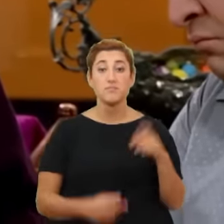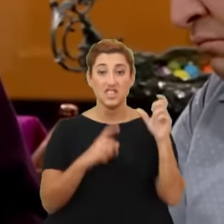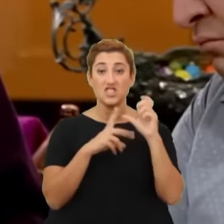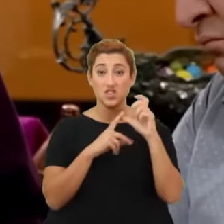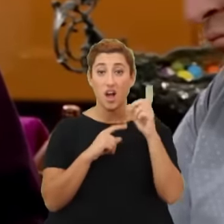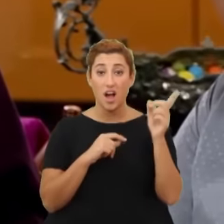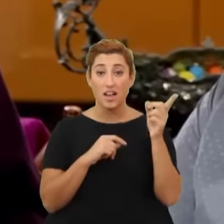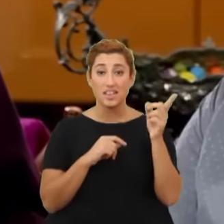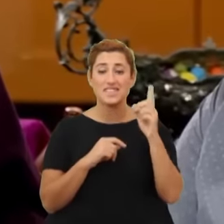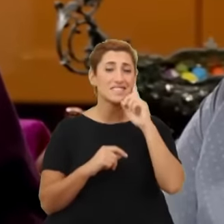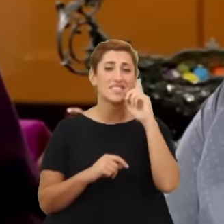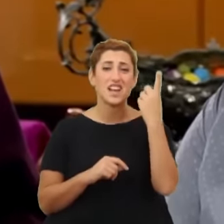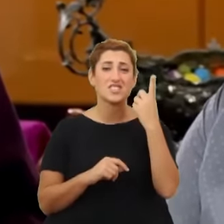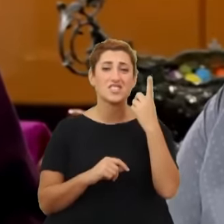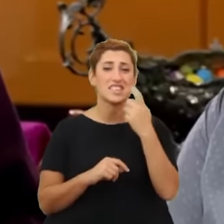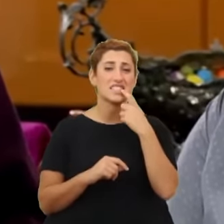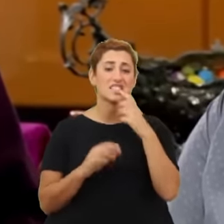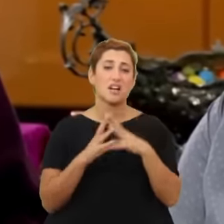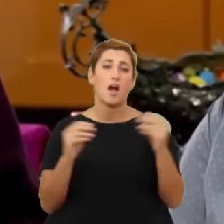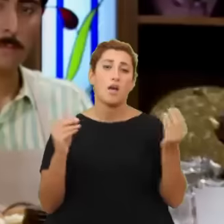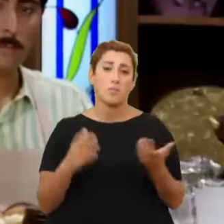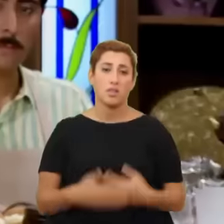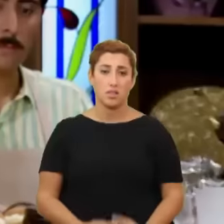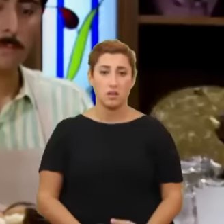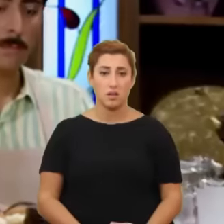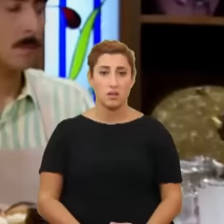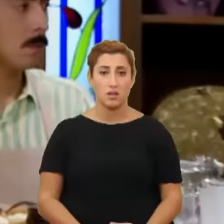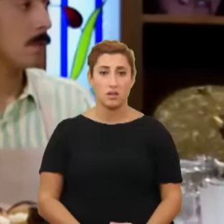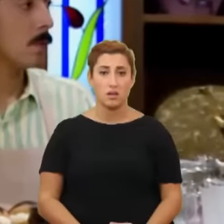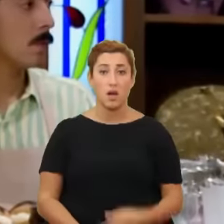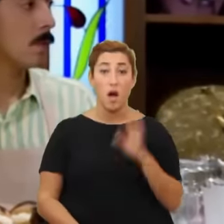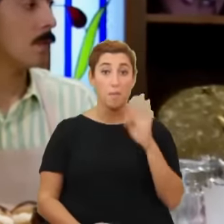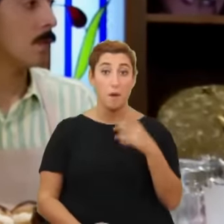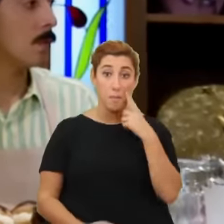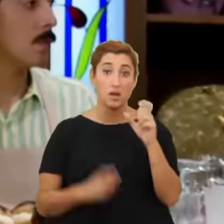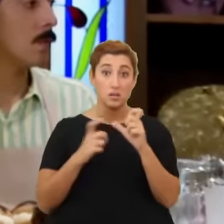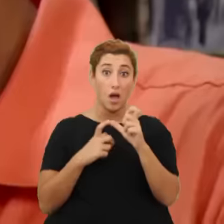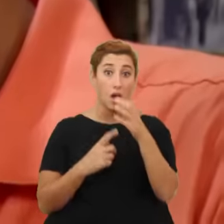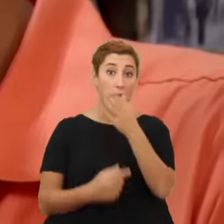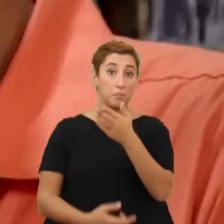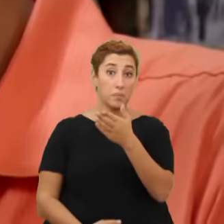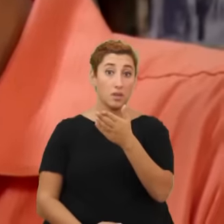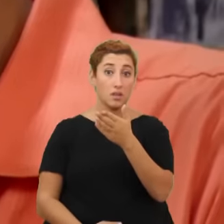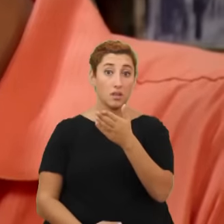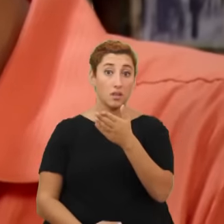Şahin sadece dişini kaybetti. Ama bak Sami Usta,